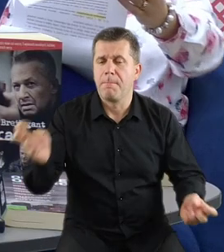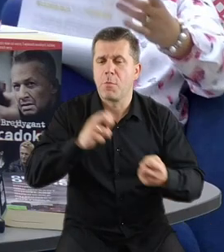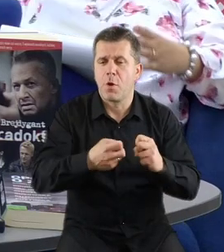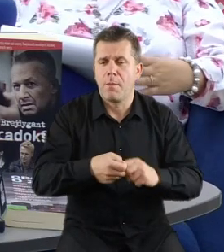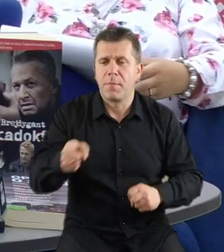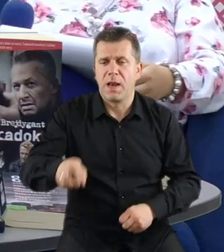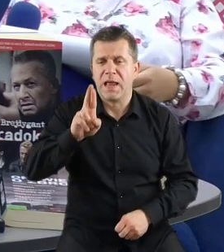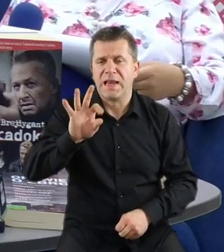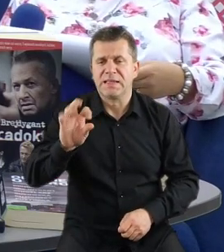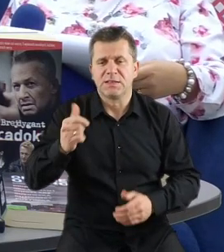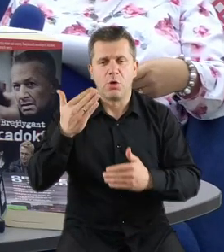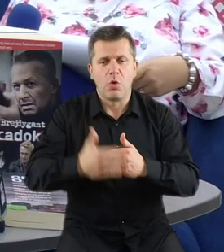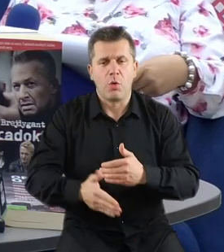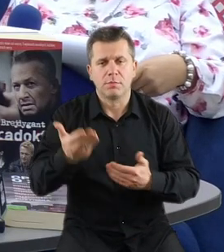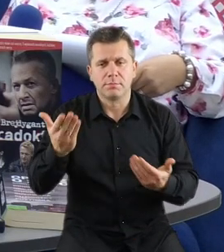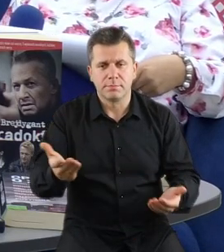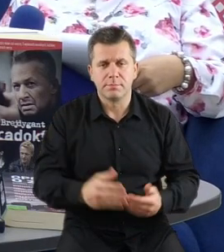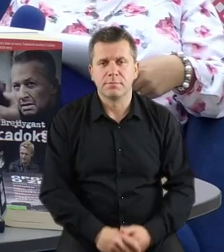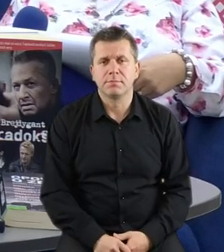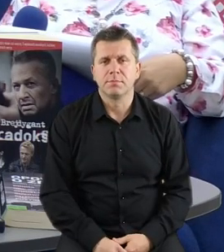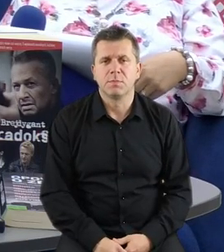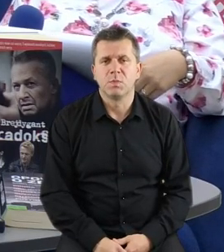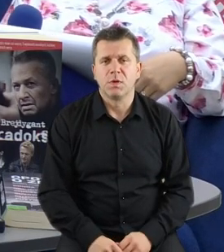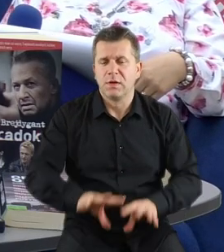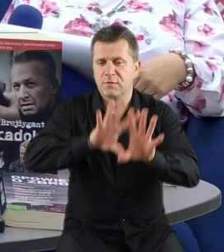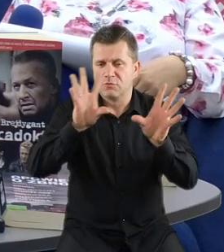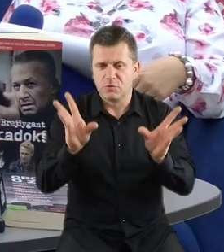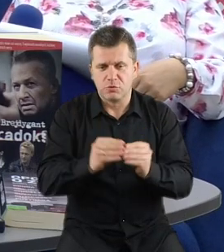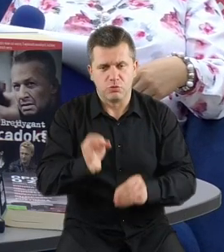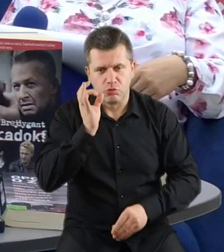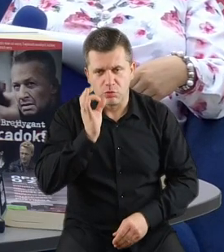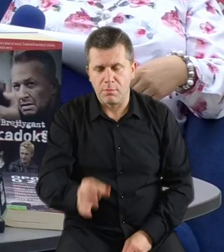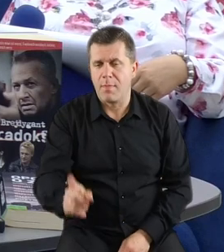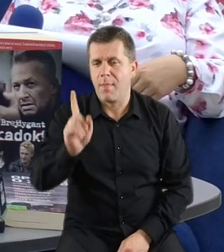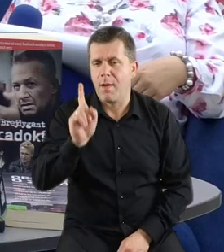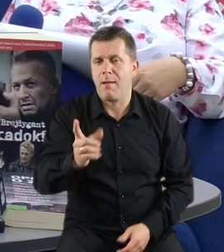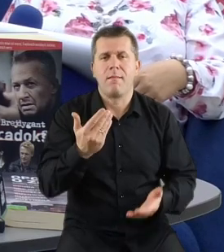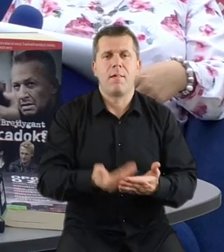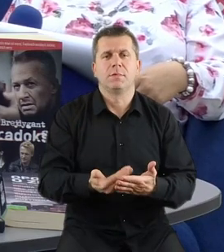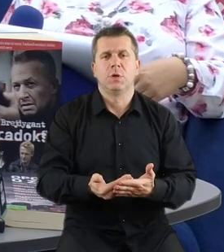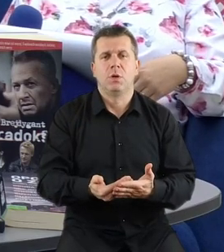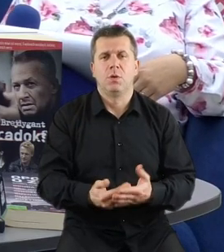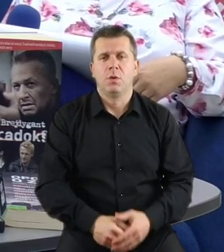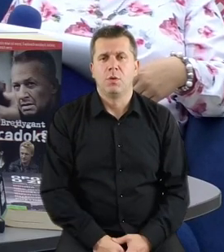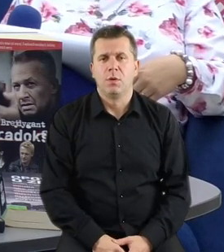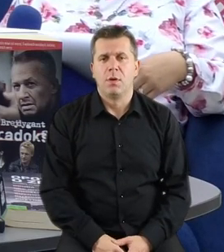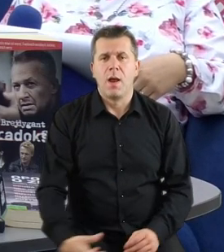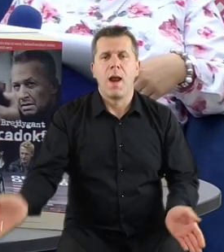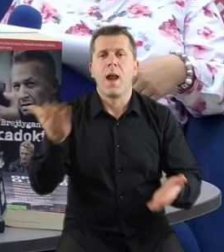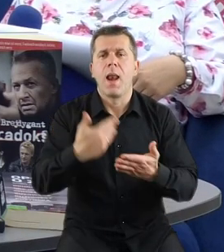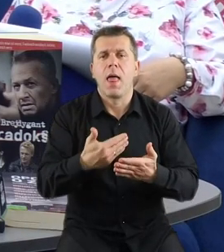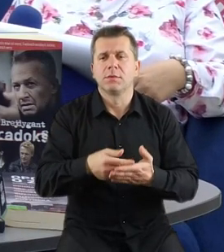problem z rysą, z końcem rysy polegał na tym, no, że wszystko świetnie, tylko dlaczego? To znaczy